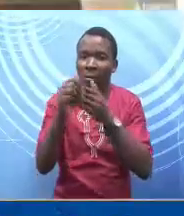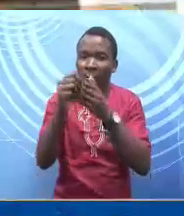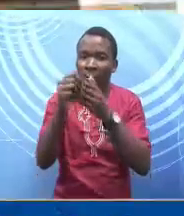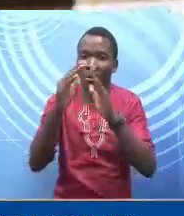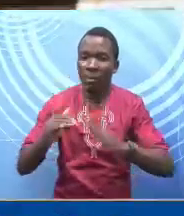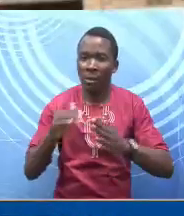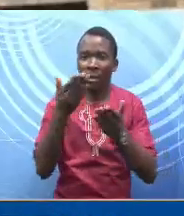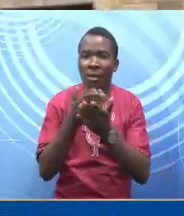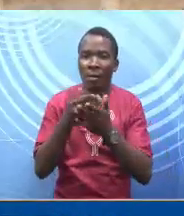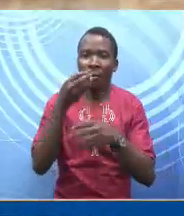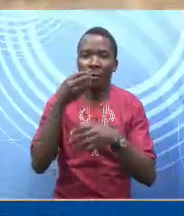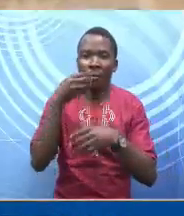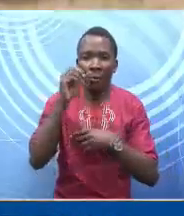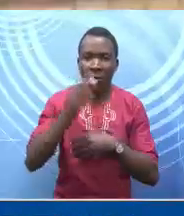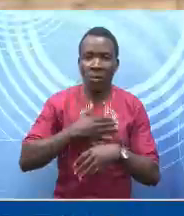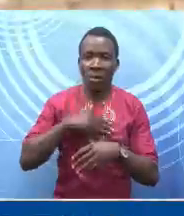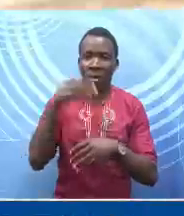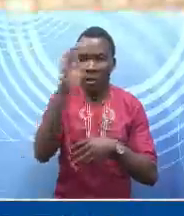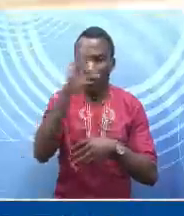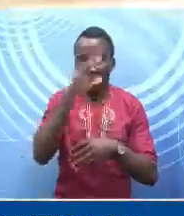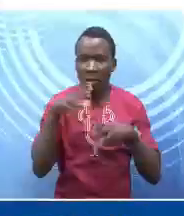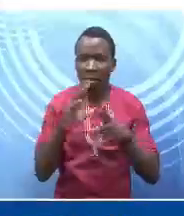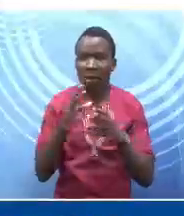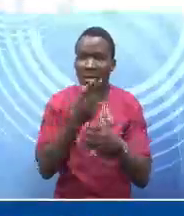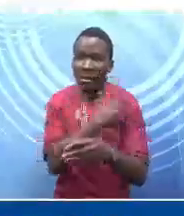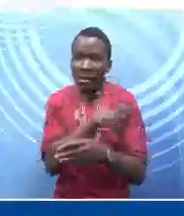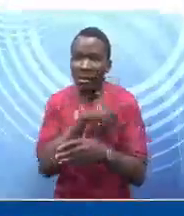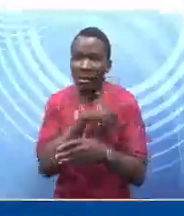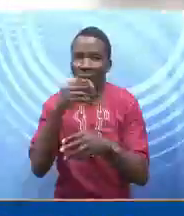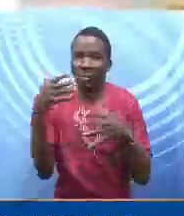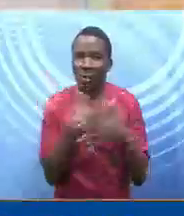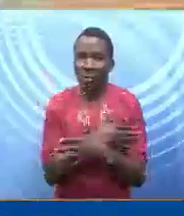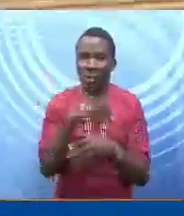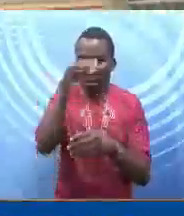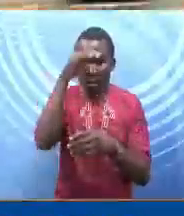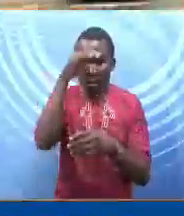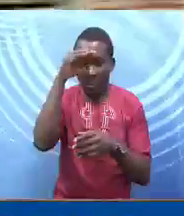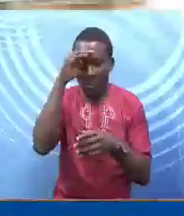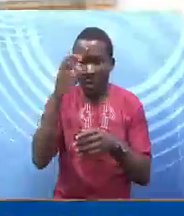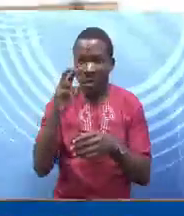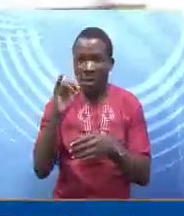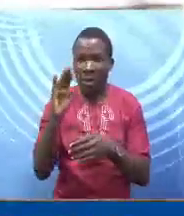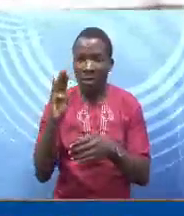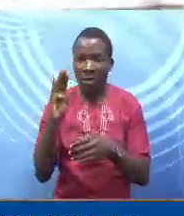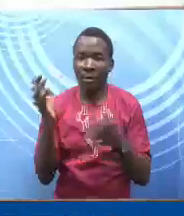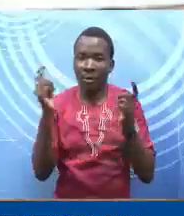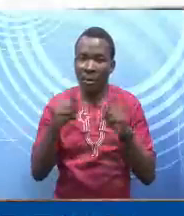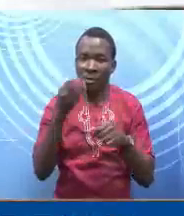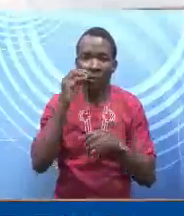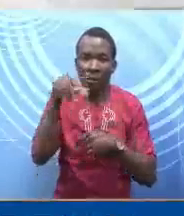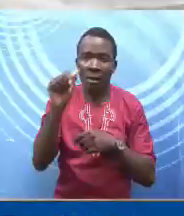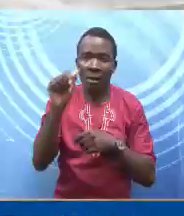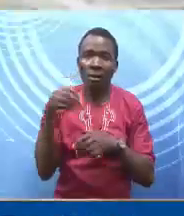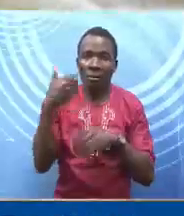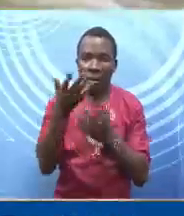kujya mu rugo iwe ngo agashaka uko yivuza. Ngo yatunguwe no kubona polisi ndetse na RIB bikora mu murenge wa Byimana bamusanzwe maze ngo yambikwa amapingu ajya